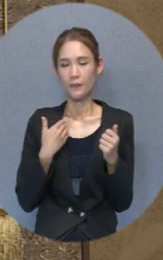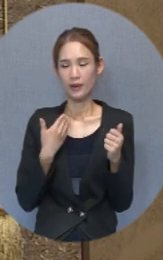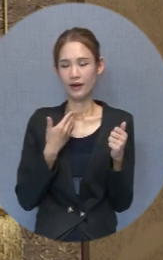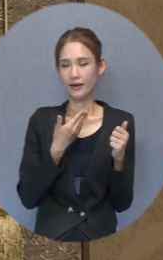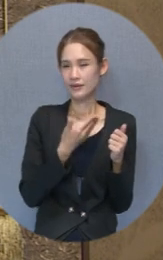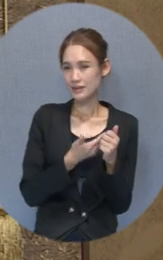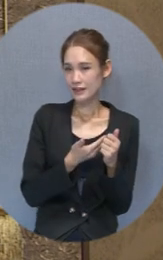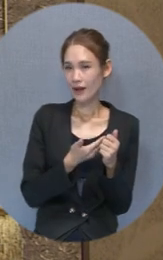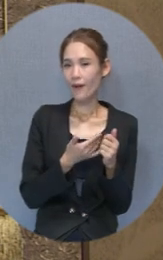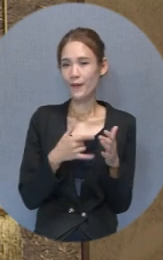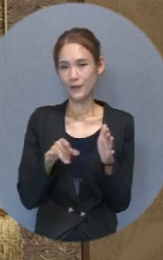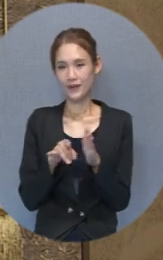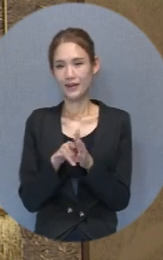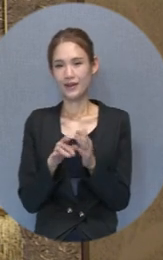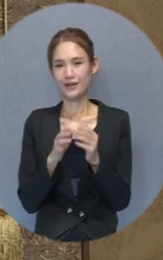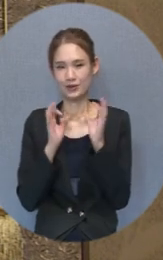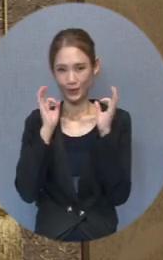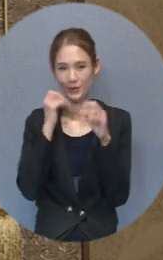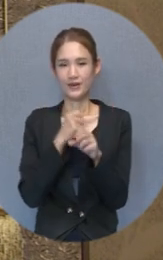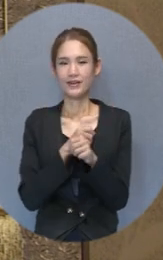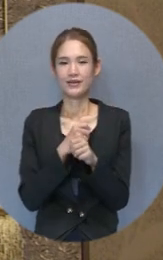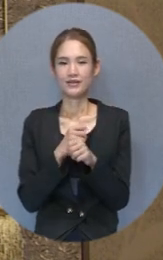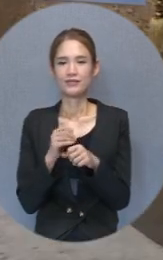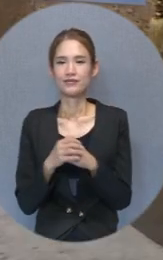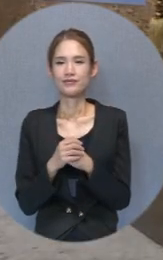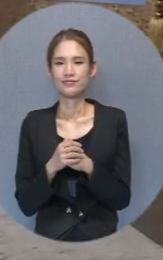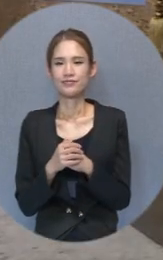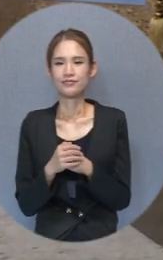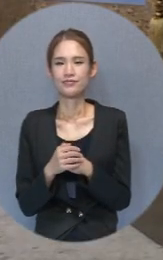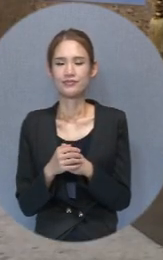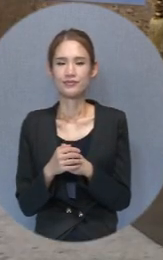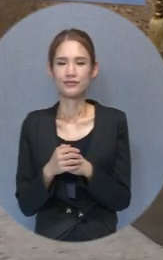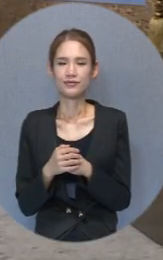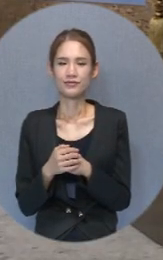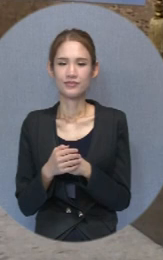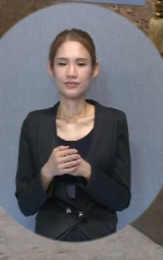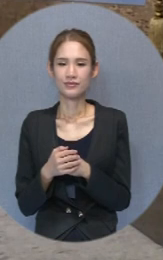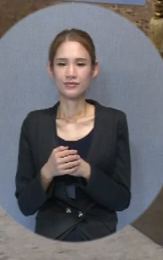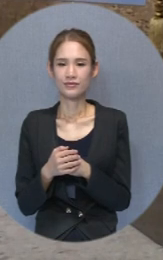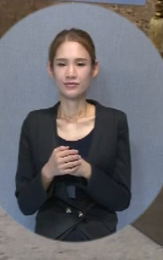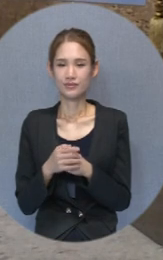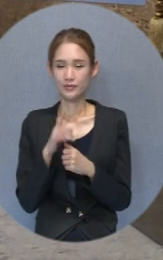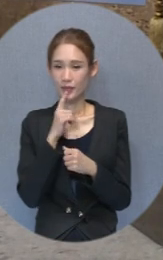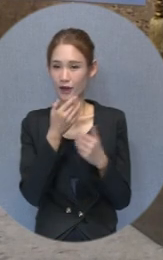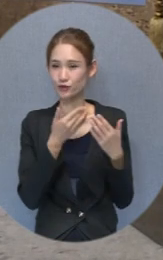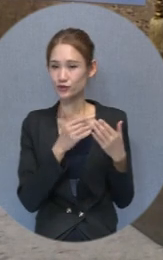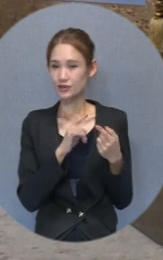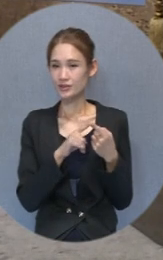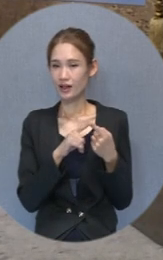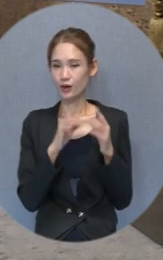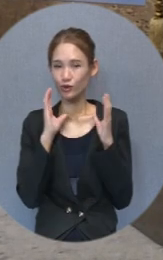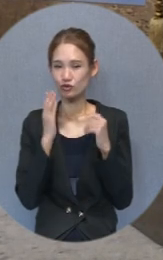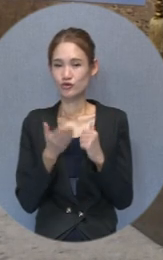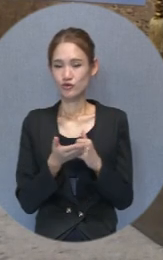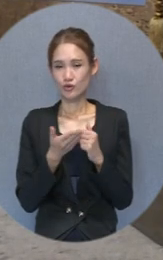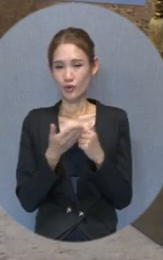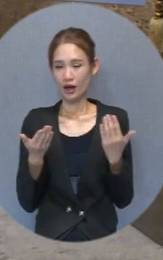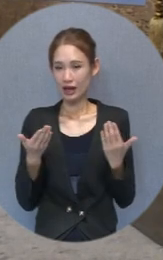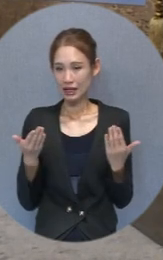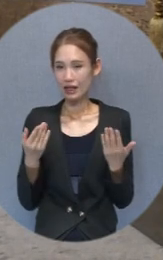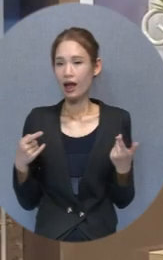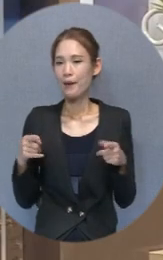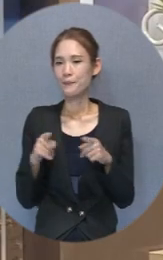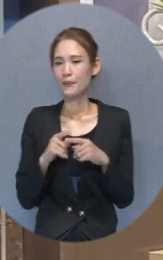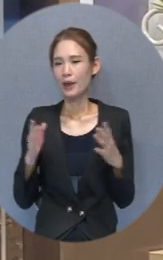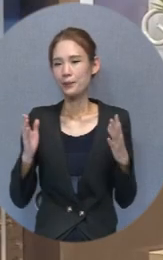받아들이려고 하죠. 예. 네. 그러니까 사실 말씀하신 것처럼 이제 육아와 또 일을